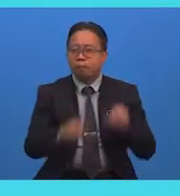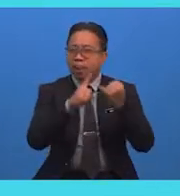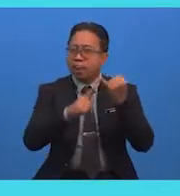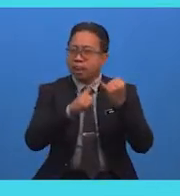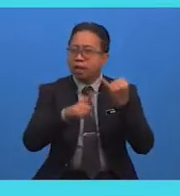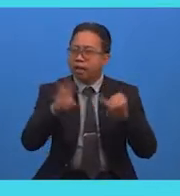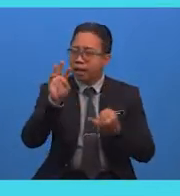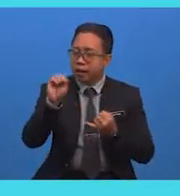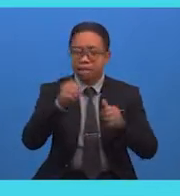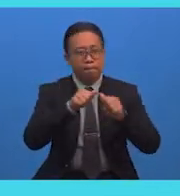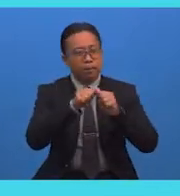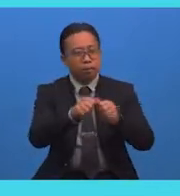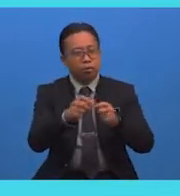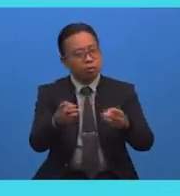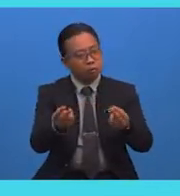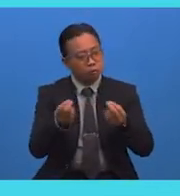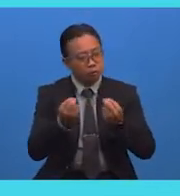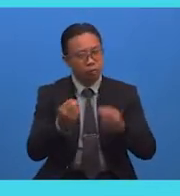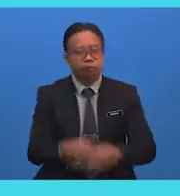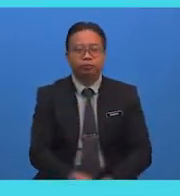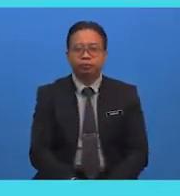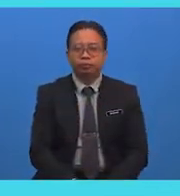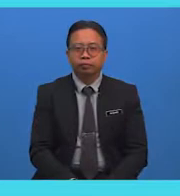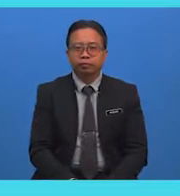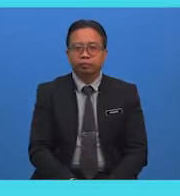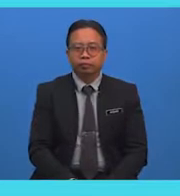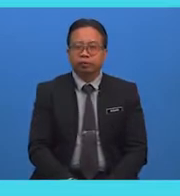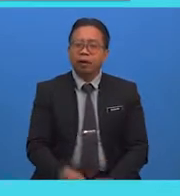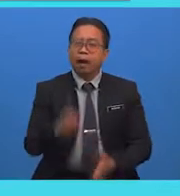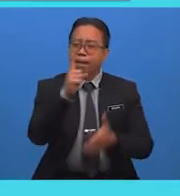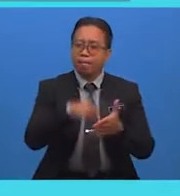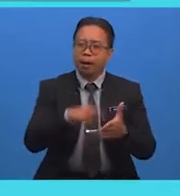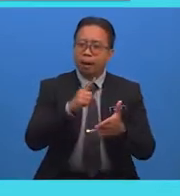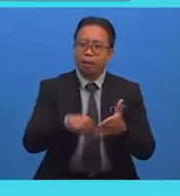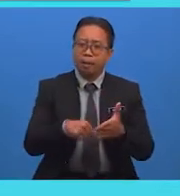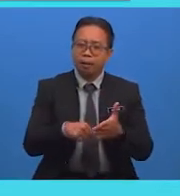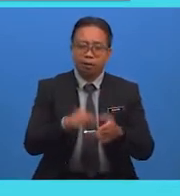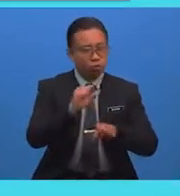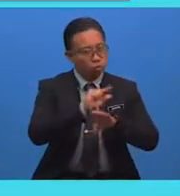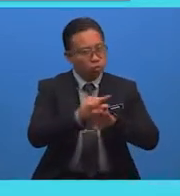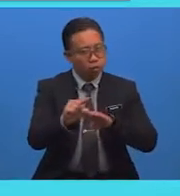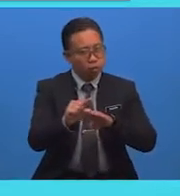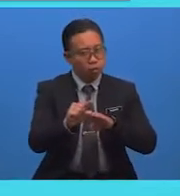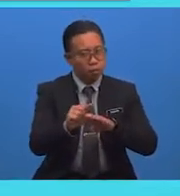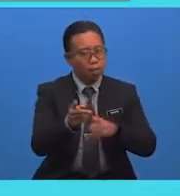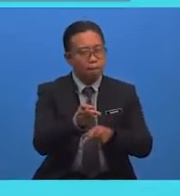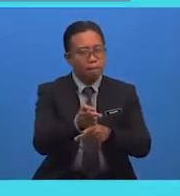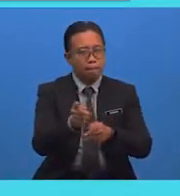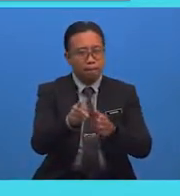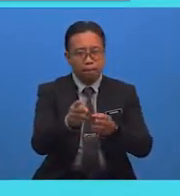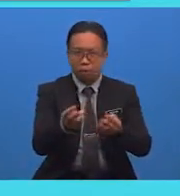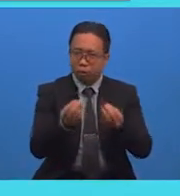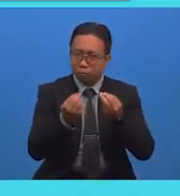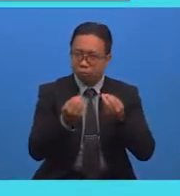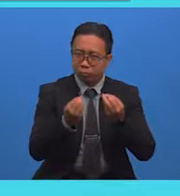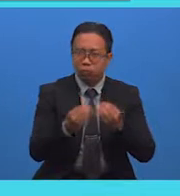iaitu mengikut keperluan. Ia bermaksud apa-apa yang berguna atau diperlukan